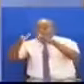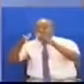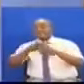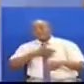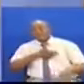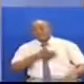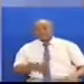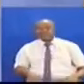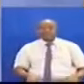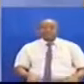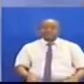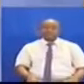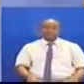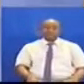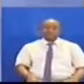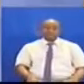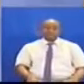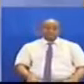sana.